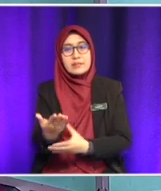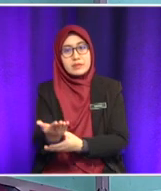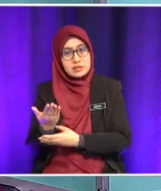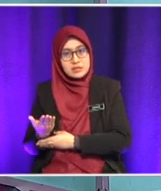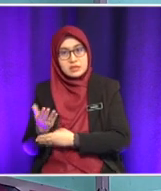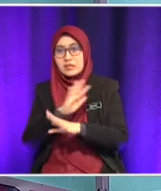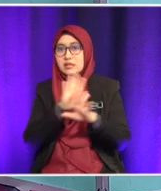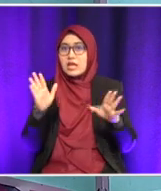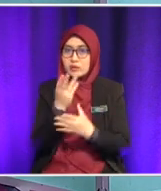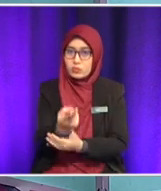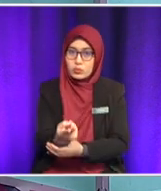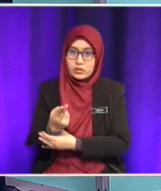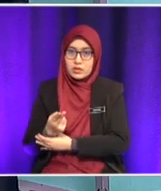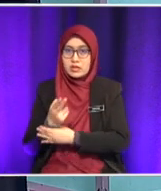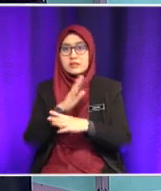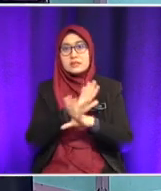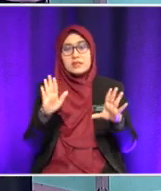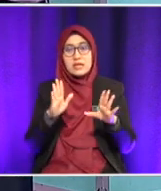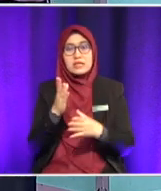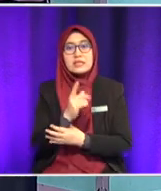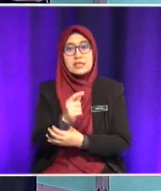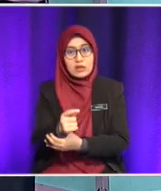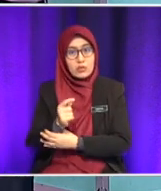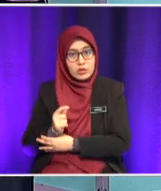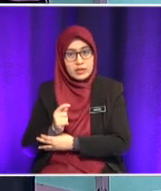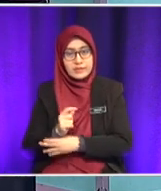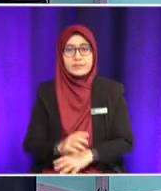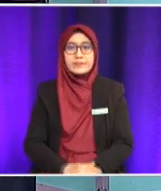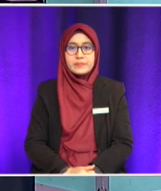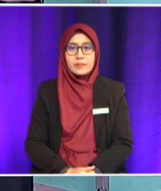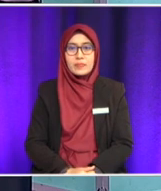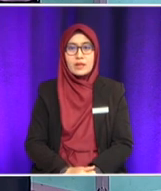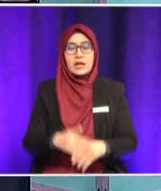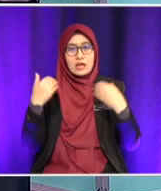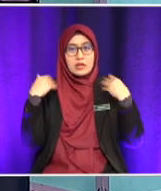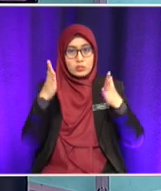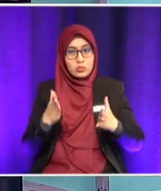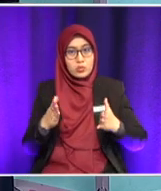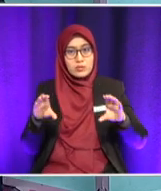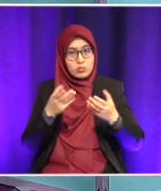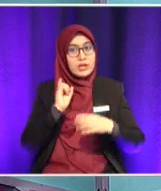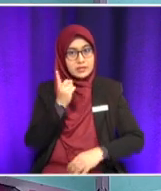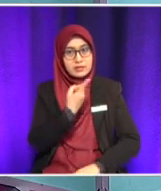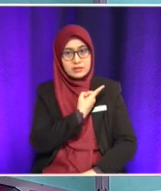pembuatan paksaan itu maksud gangguan seksual Bagaimana